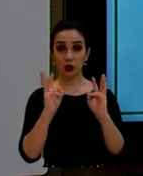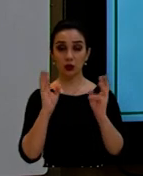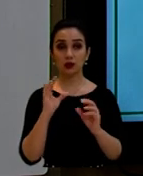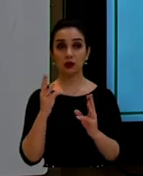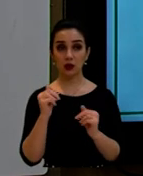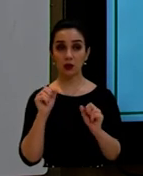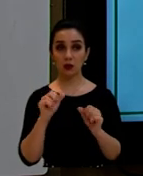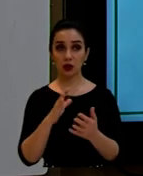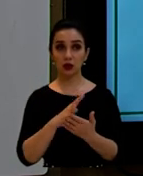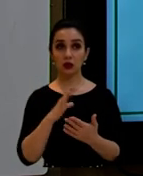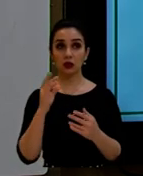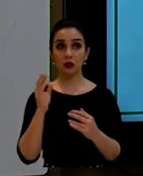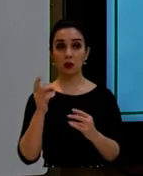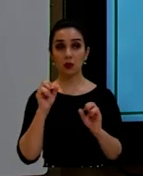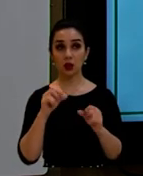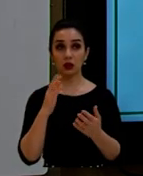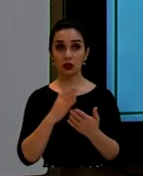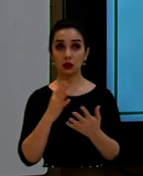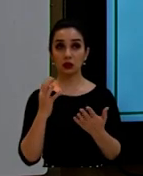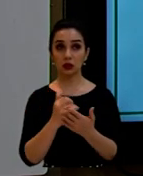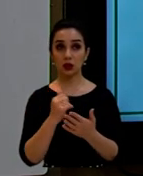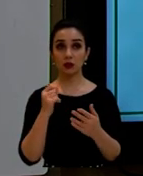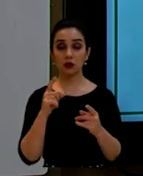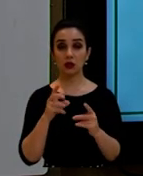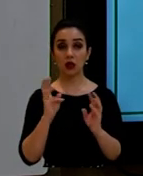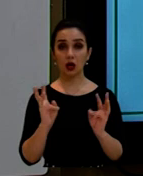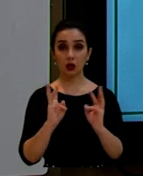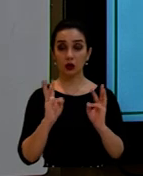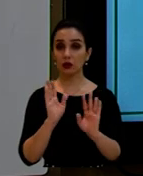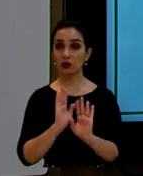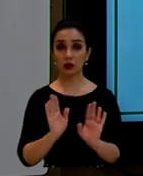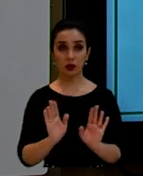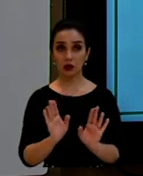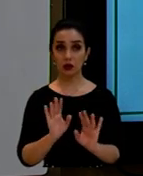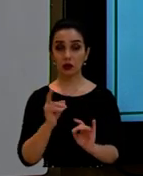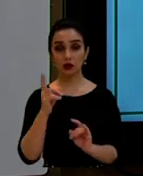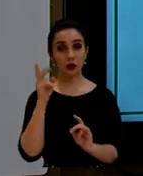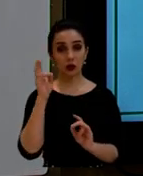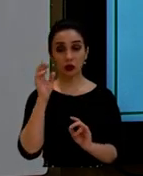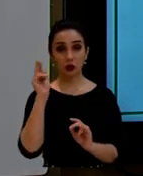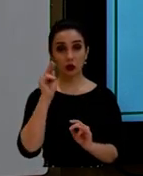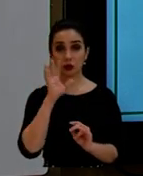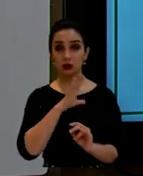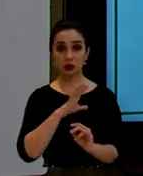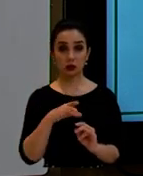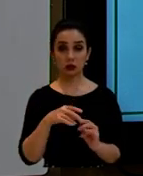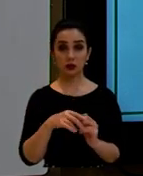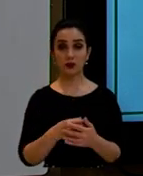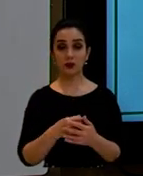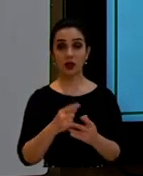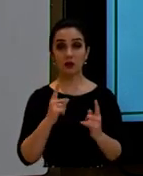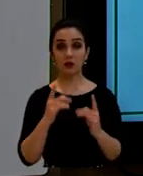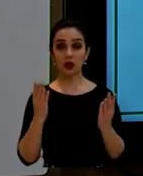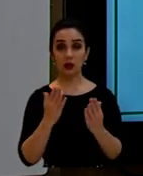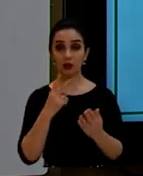могли. Могли ли древнейшие люди добывать огонь? Нет, еще они не научились это делать.